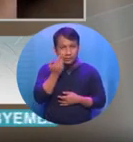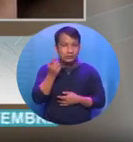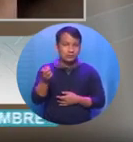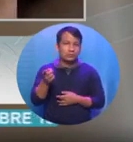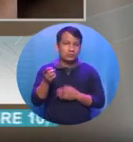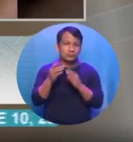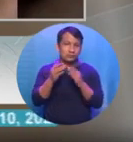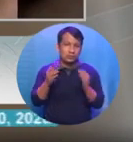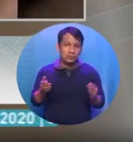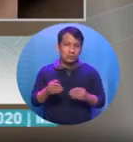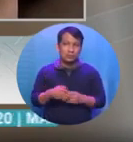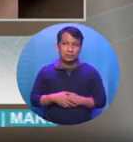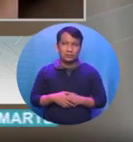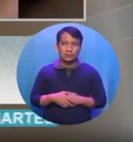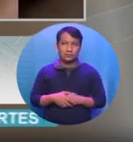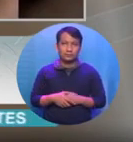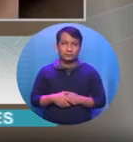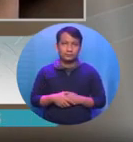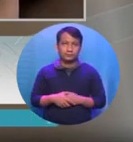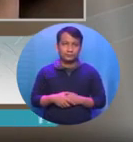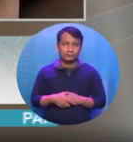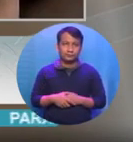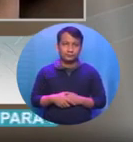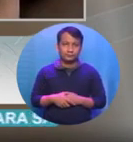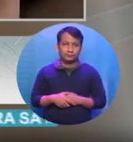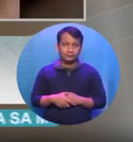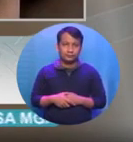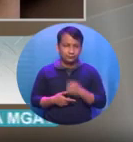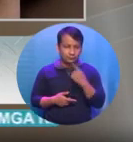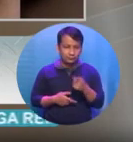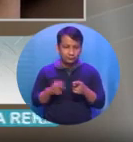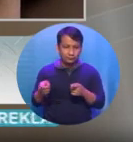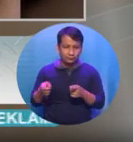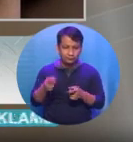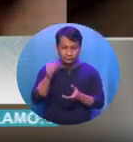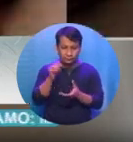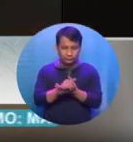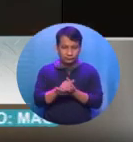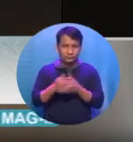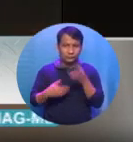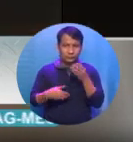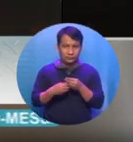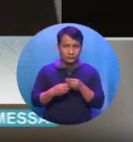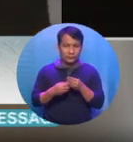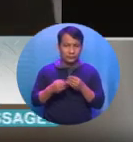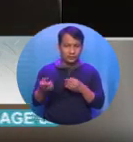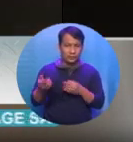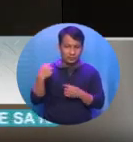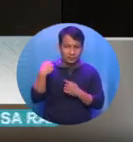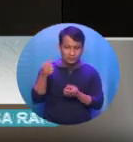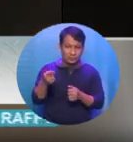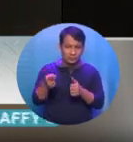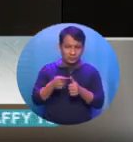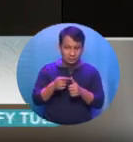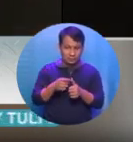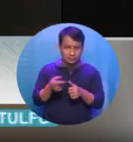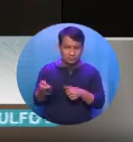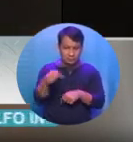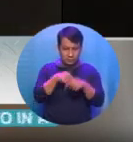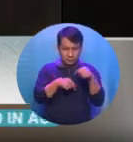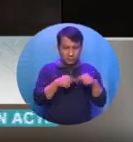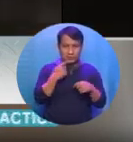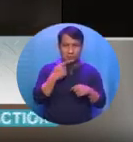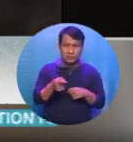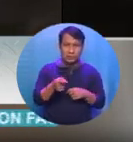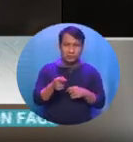amin. Nakausap mo po yung mga kamag-anak niya, nanay niya, tatay niya? Nakausap, dito. Sir. Sa, noong una, sir, parang ano sila